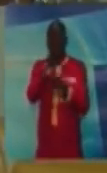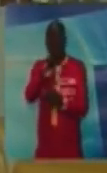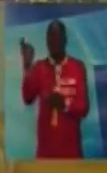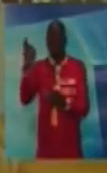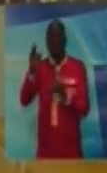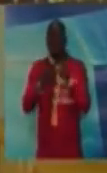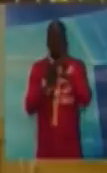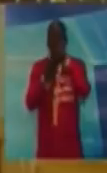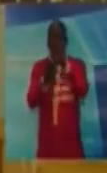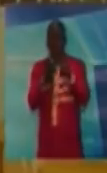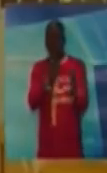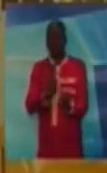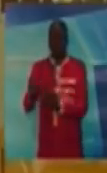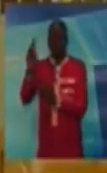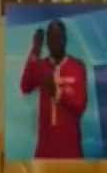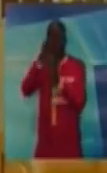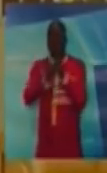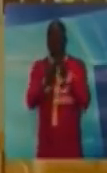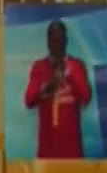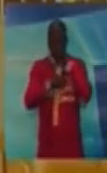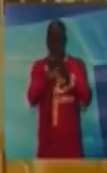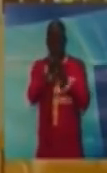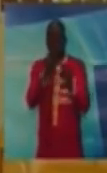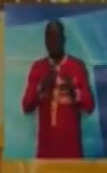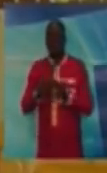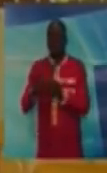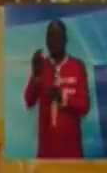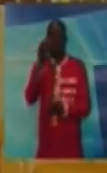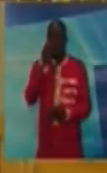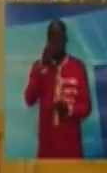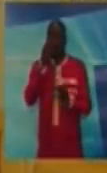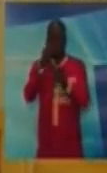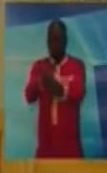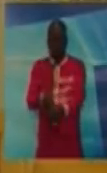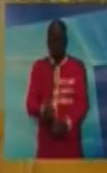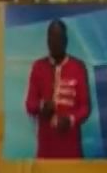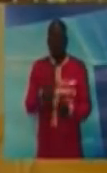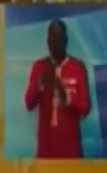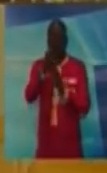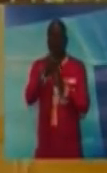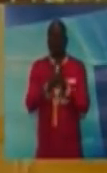représentant résident de l'Organisation des Nations Unies pour l'alimentation et l'agriculture.